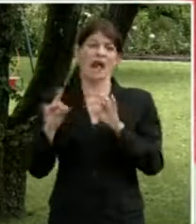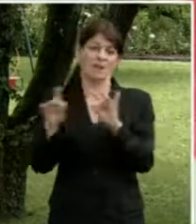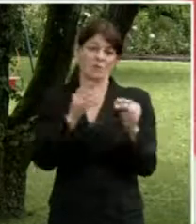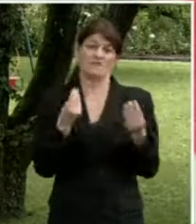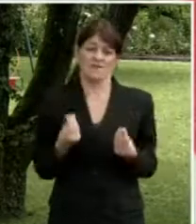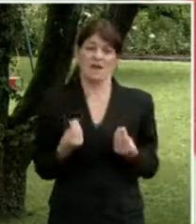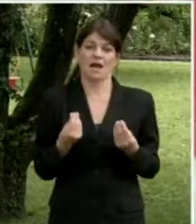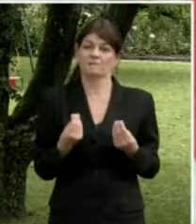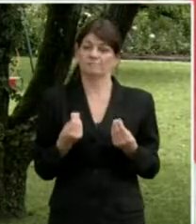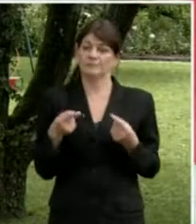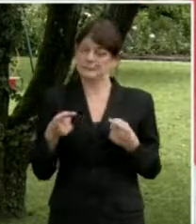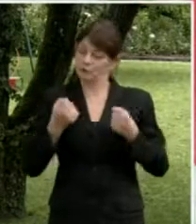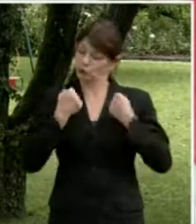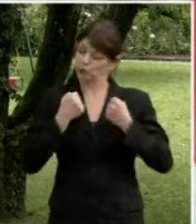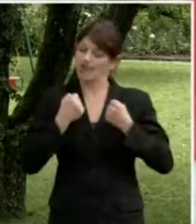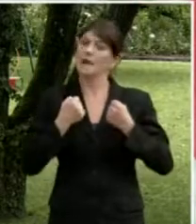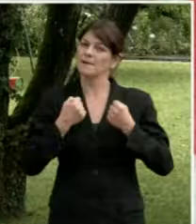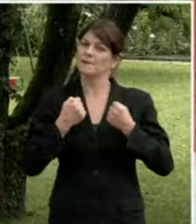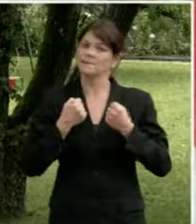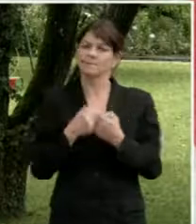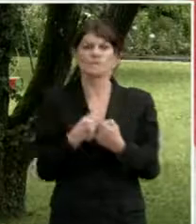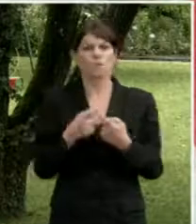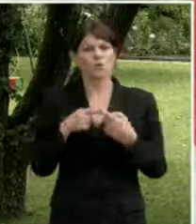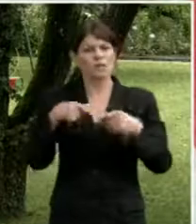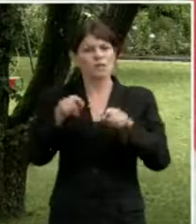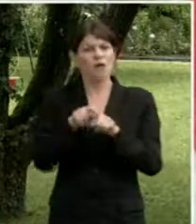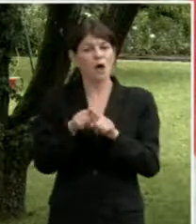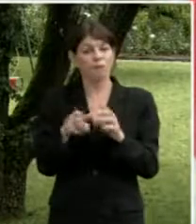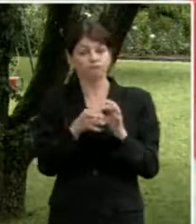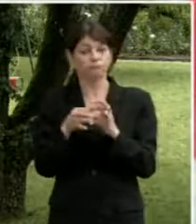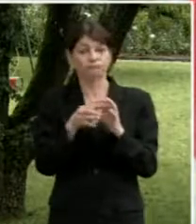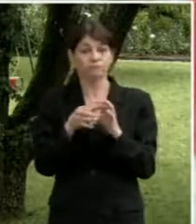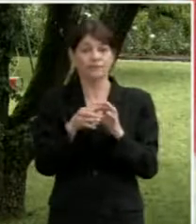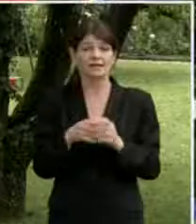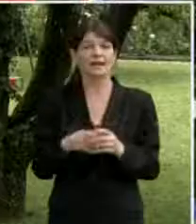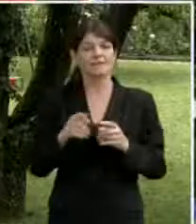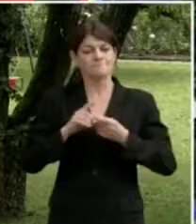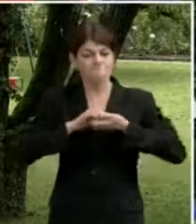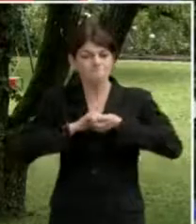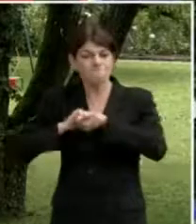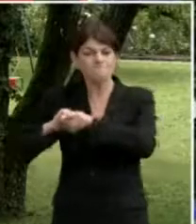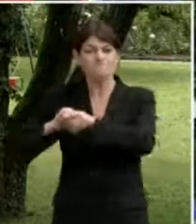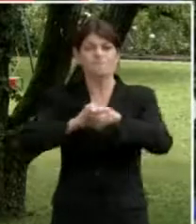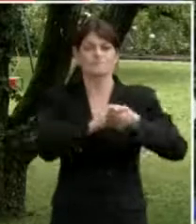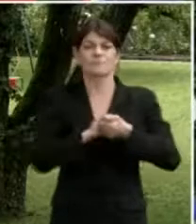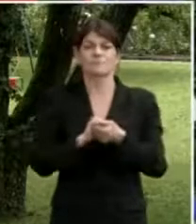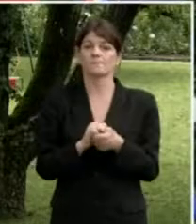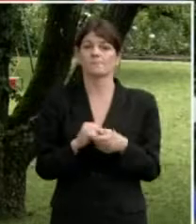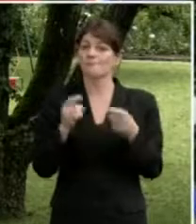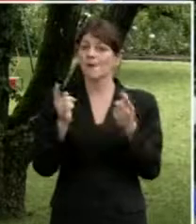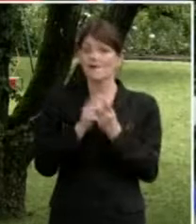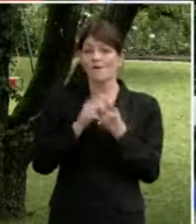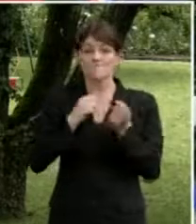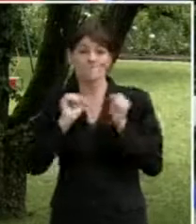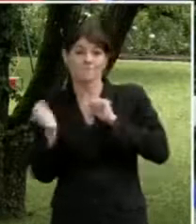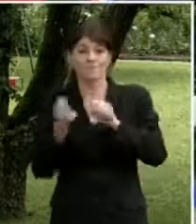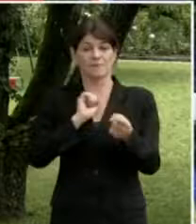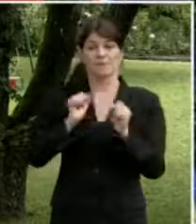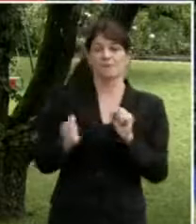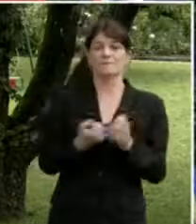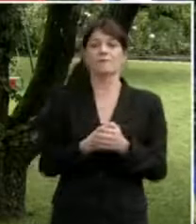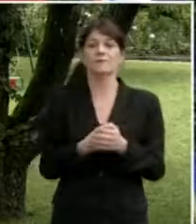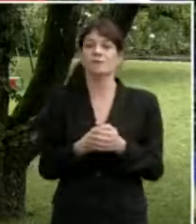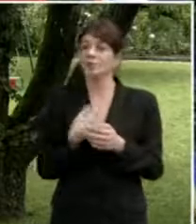Lasst uns diese Stärke sowie die damit verbundene Geschlossenheit und Agilität für